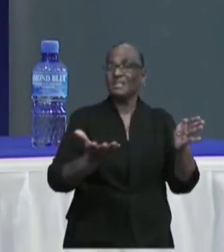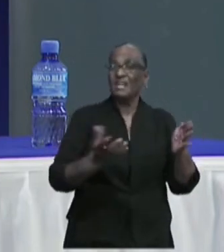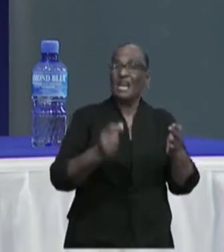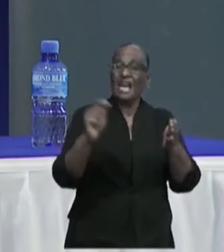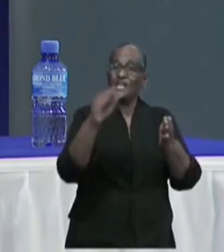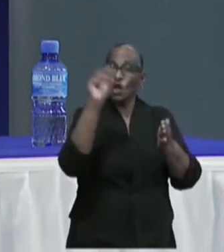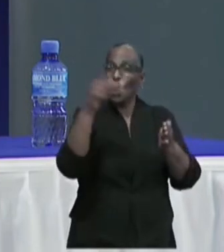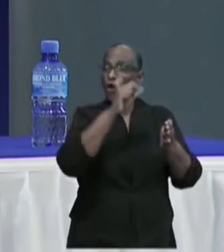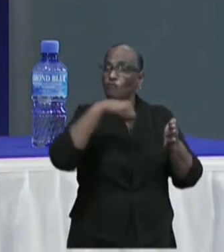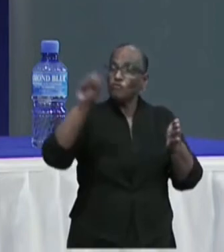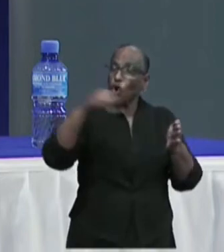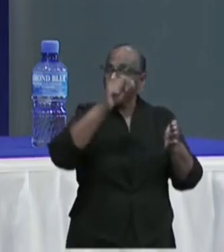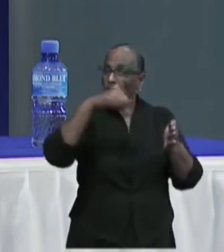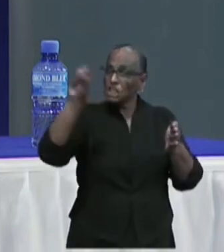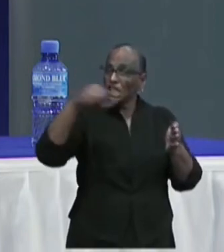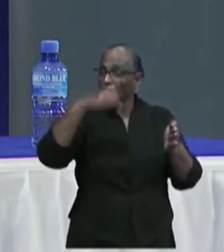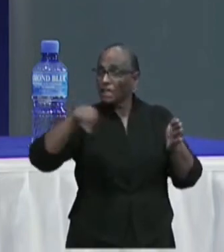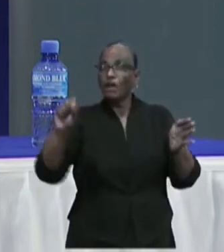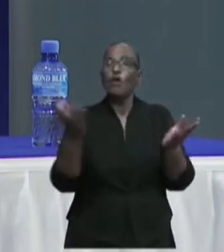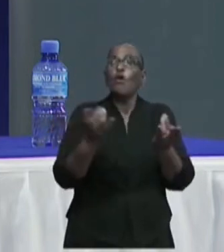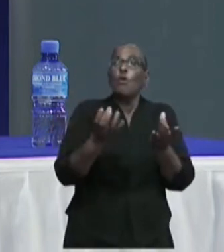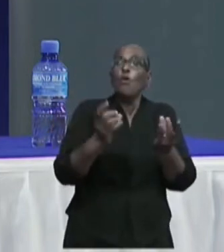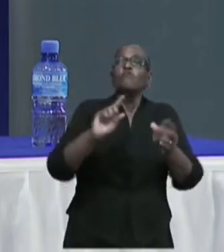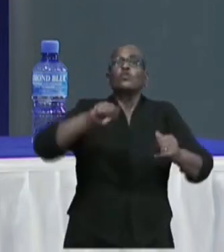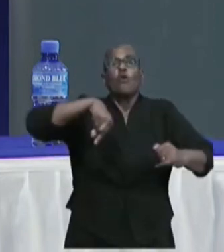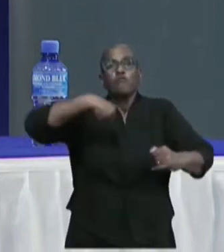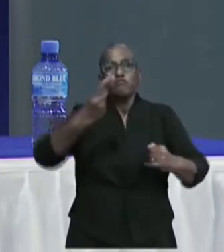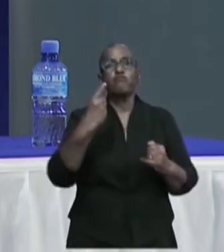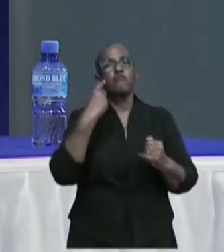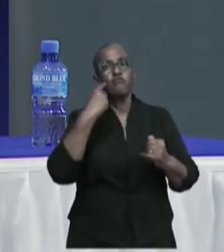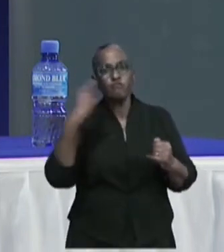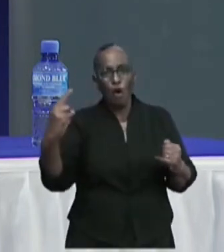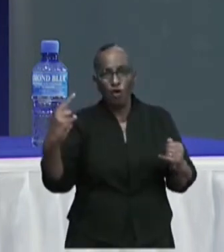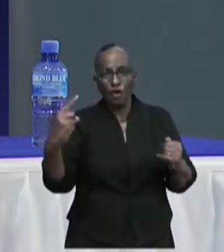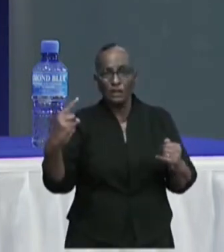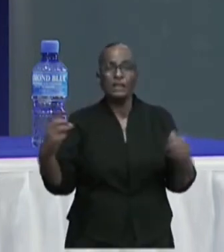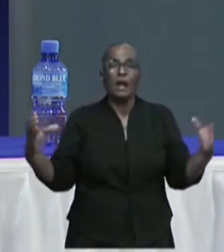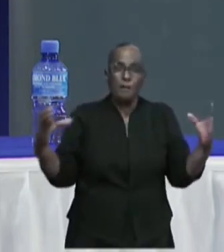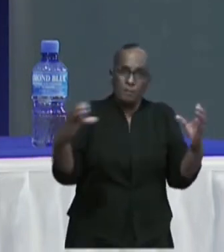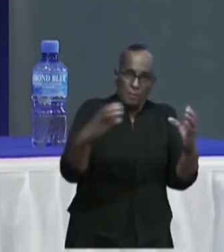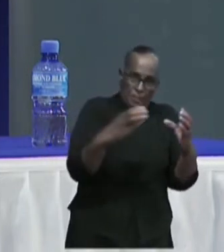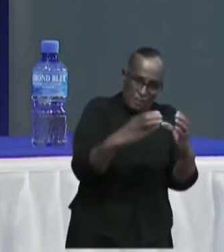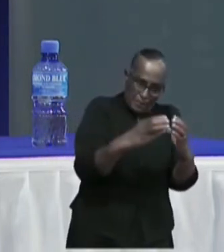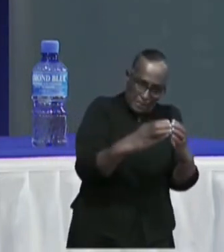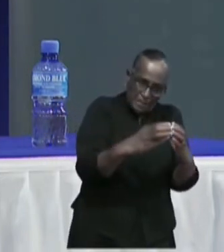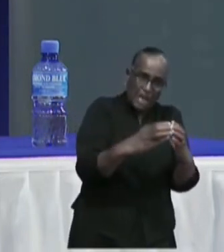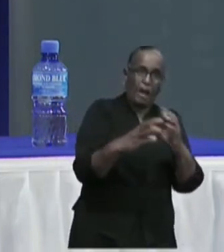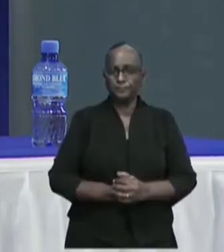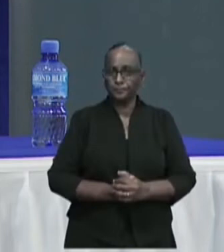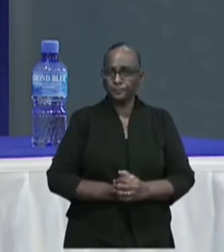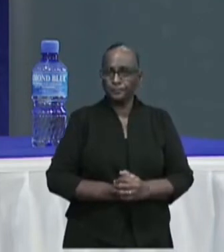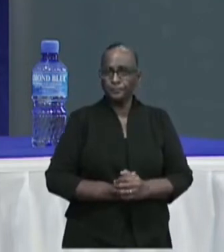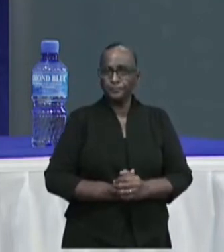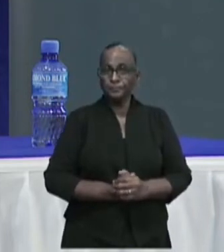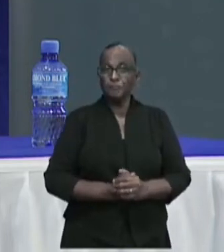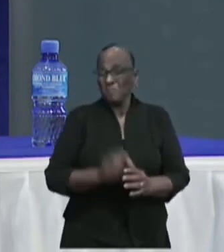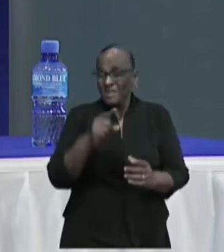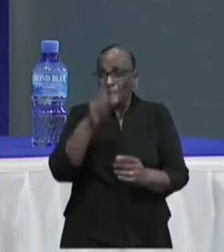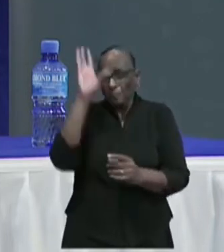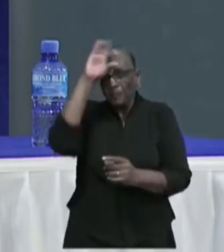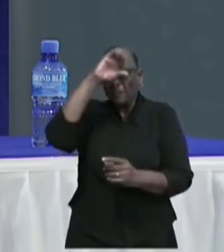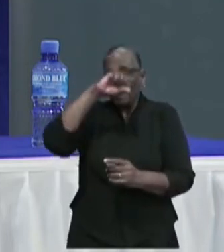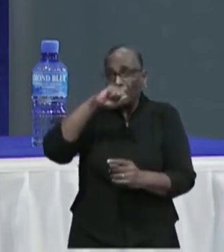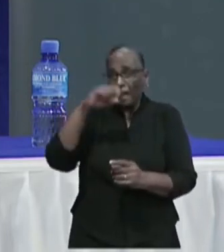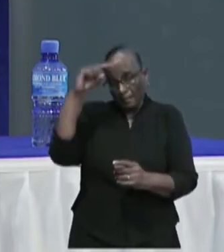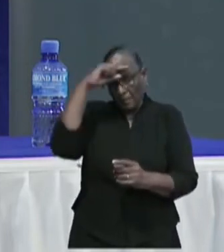correctiemodel wordt de volgende dag samen met de andere leerstof opgestuurd. U begrijpt